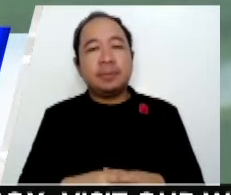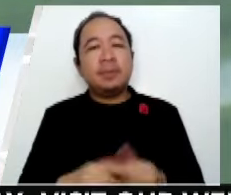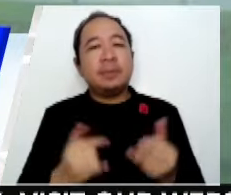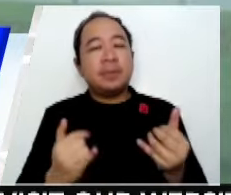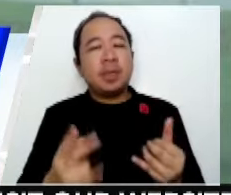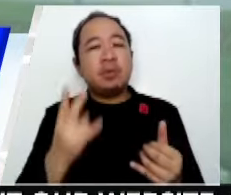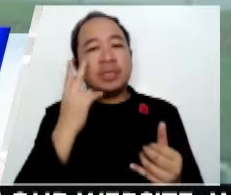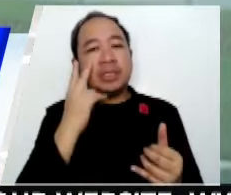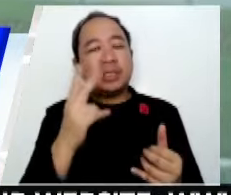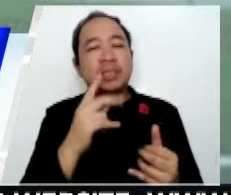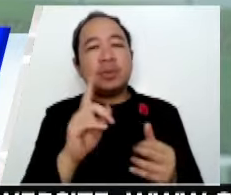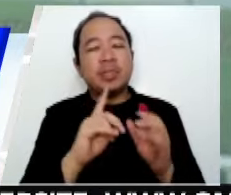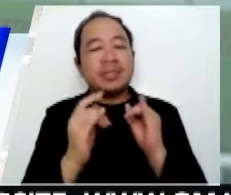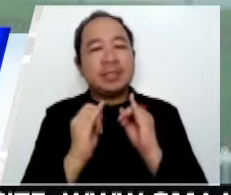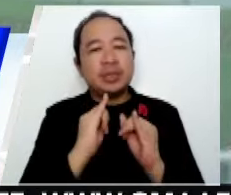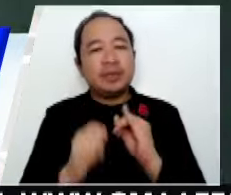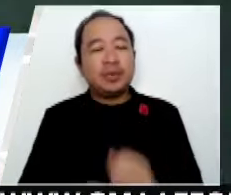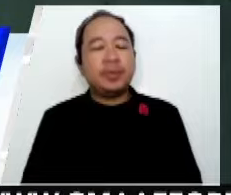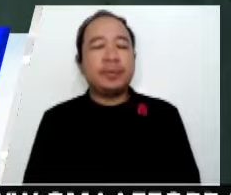panayam.